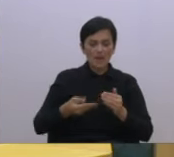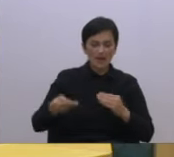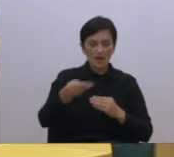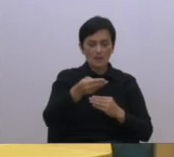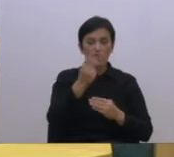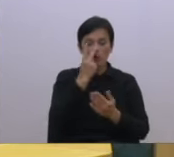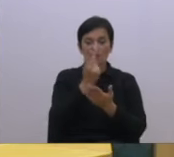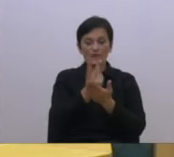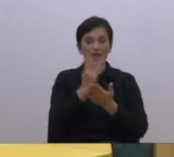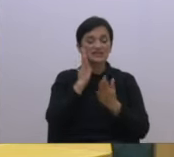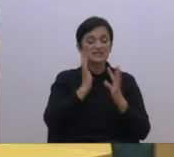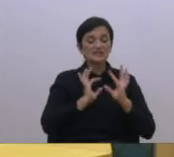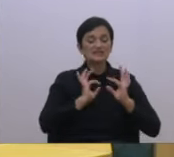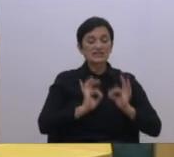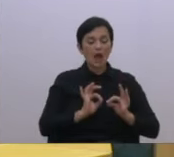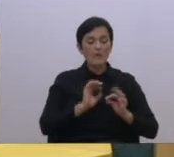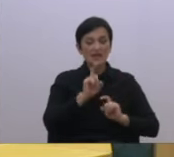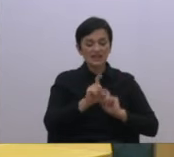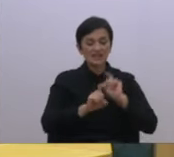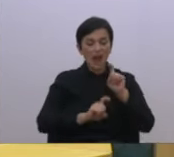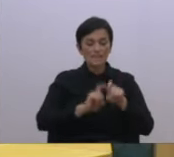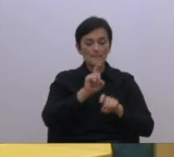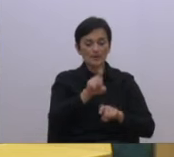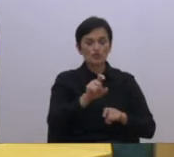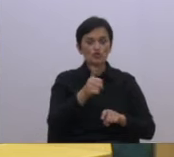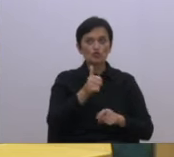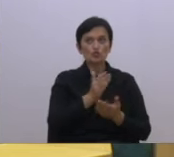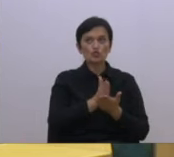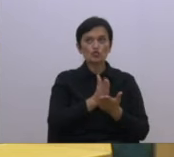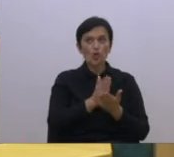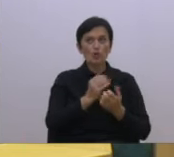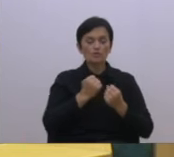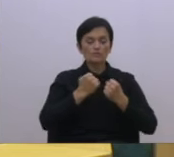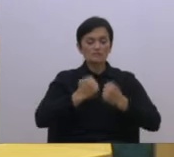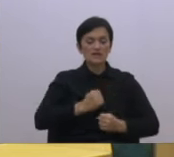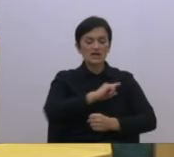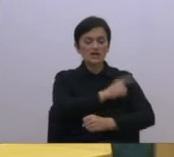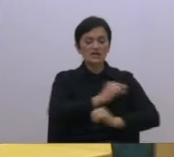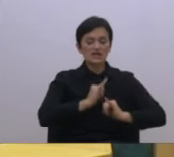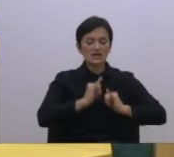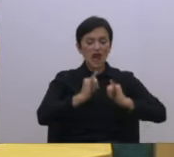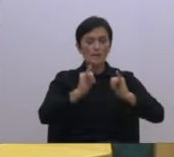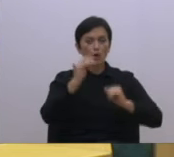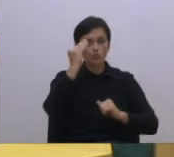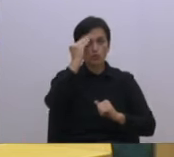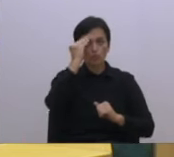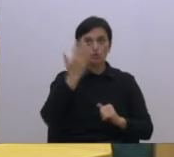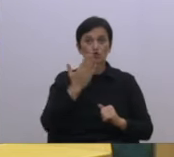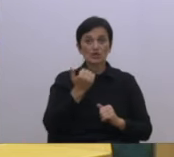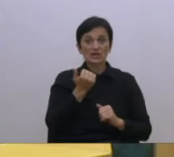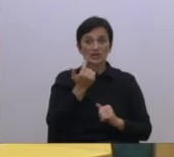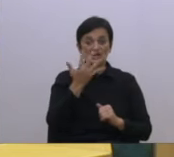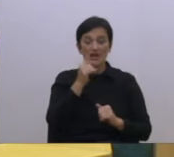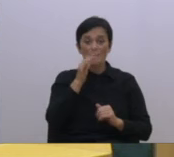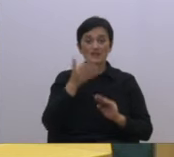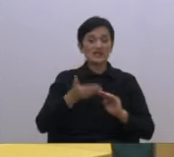ხედავთ ასე სამართლებრივად როგორ ხდება ნაბიჯ-ნაბიჯ გამყარება იმ პოზიციისა, რომელიც რამდენიმე